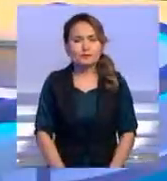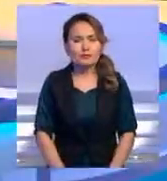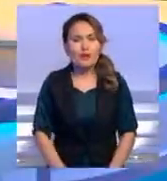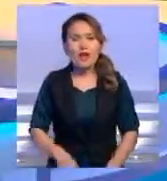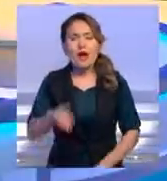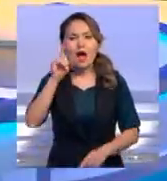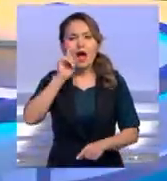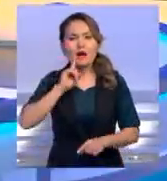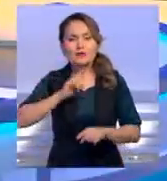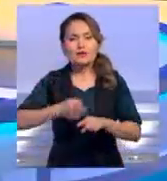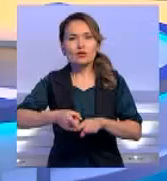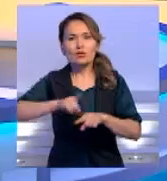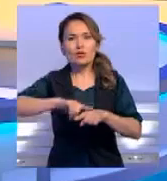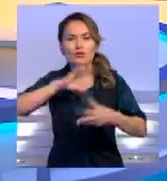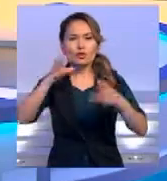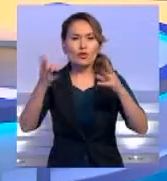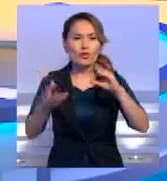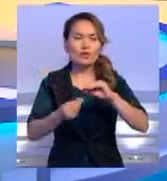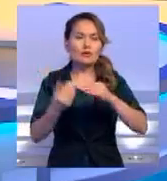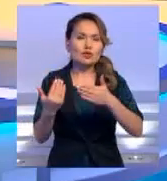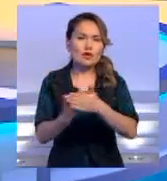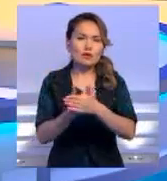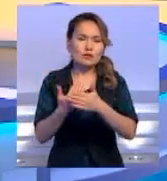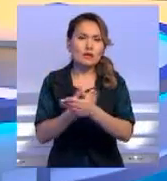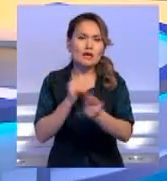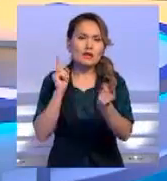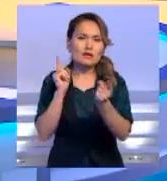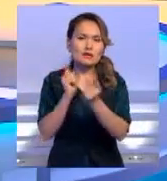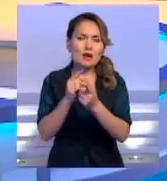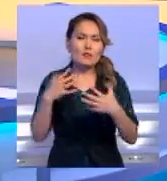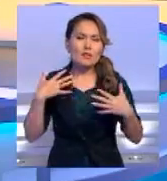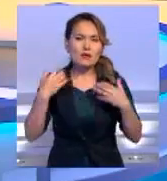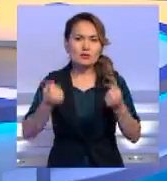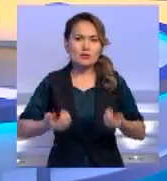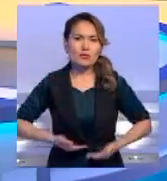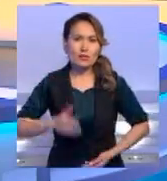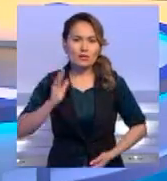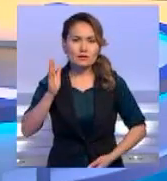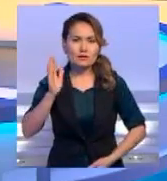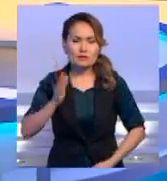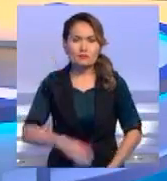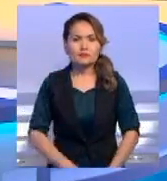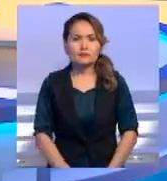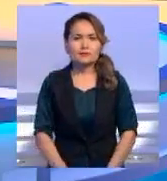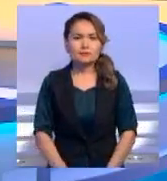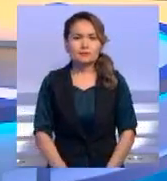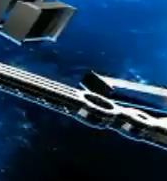Ардақты көрермен, әзірге айтар ақпарымыз осымен тәмам. Арнамыз қосылып болсын, қайта жүздескенше.